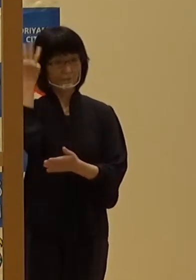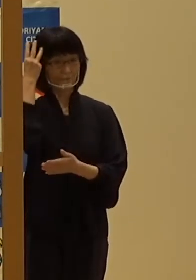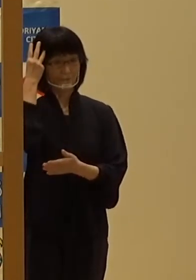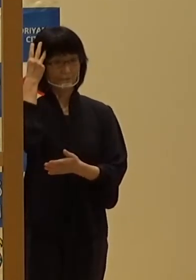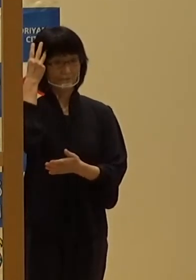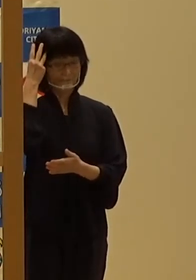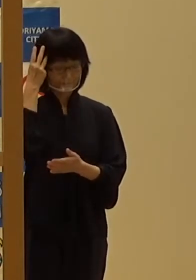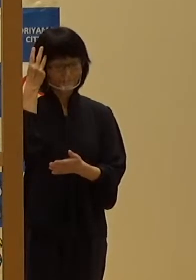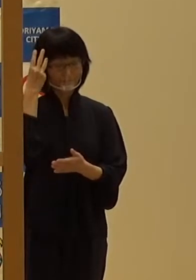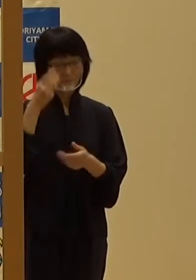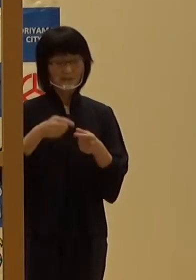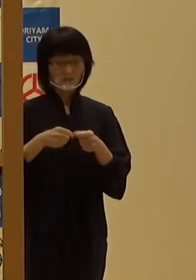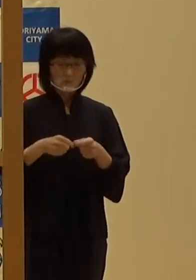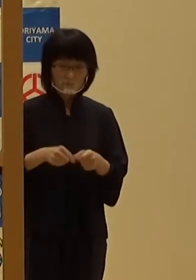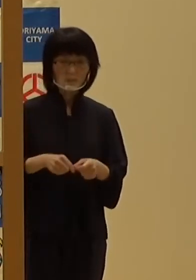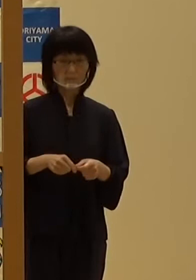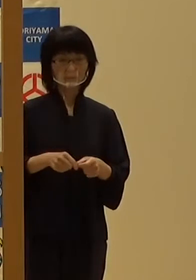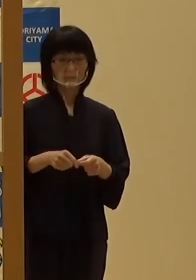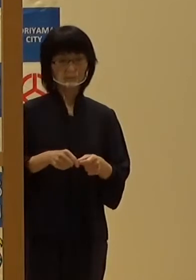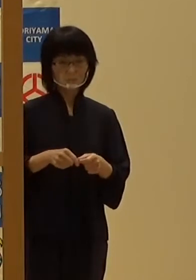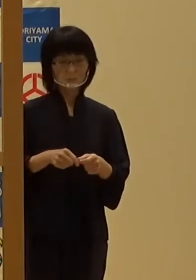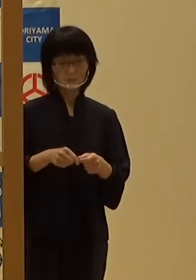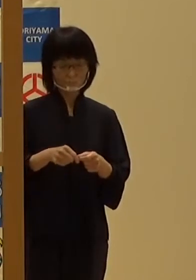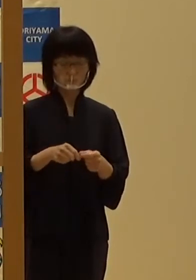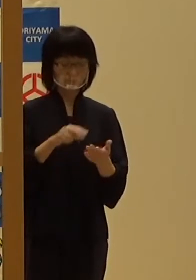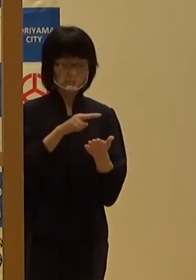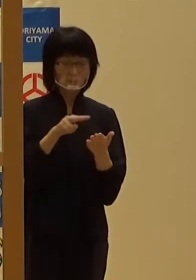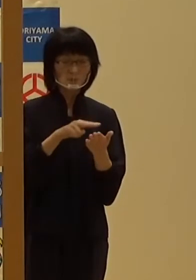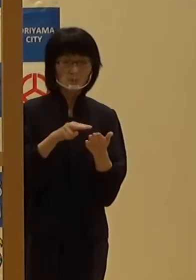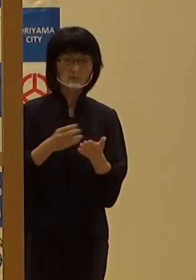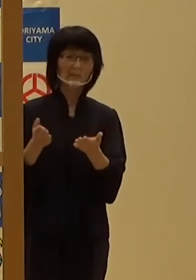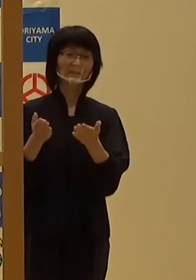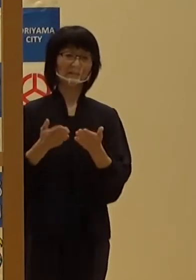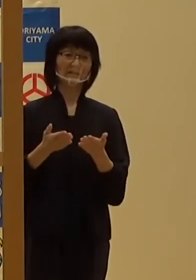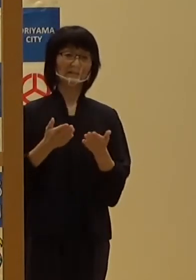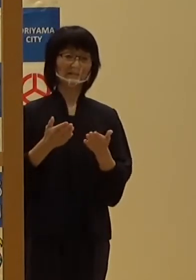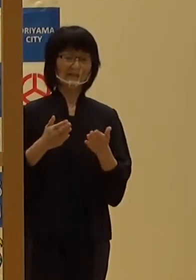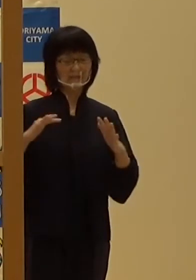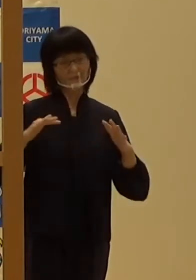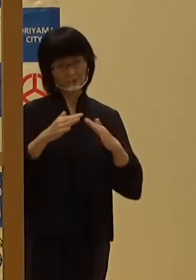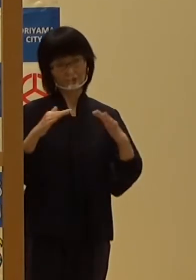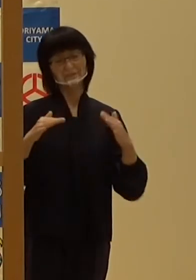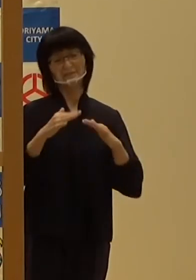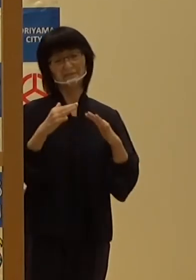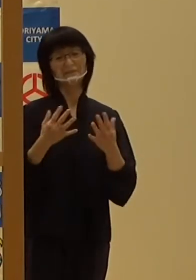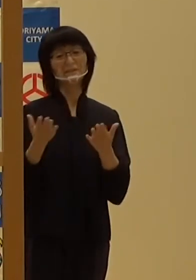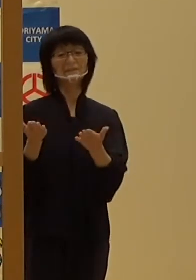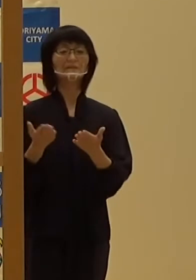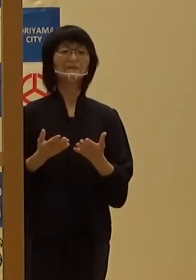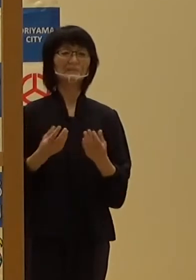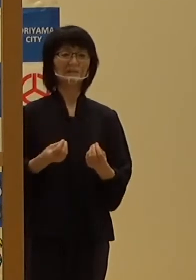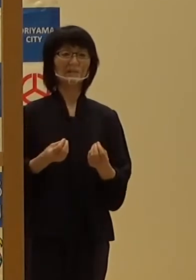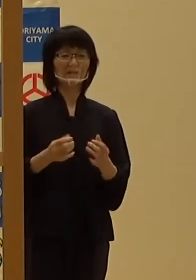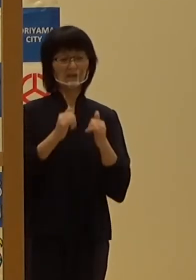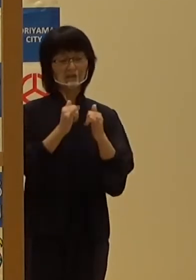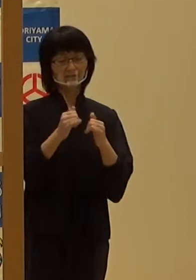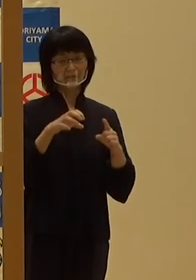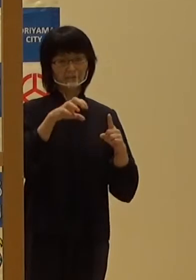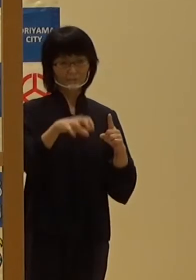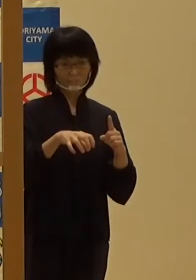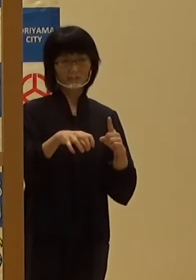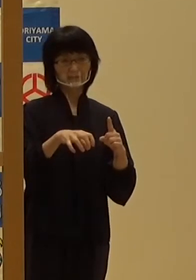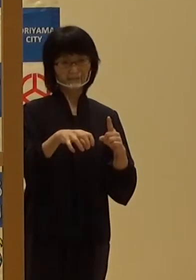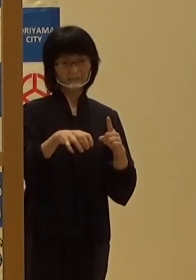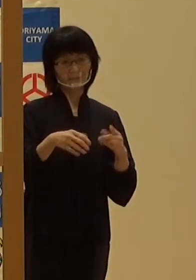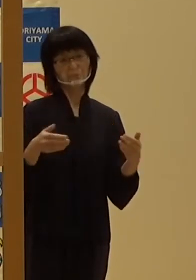く、よくこれを読んで審査いただいたなと思って、敬意を表しているところでございます。海西山公園とパーク